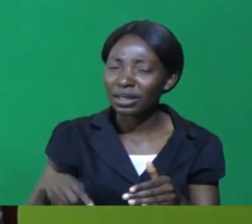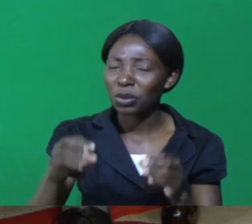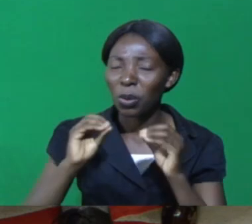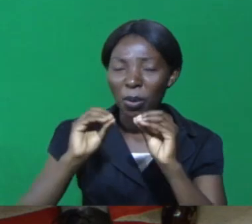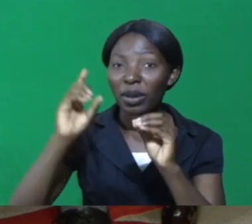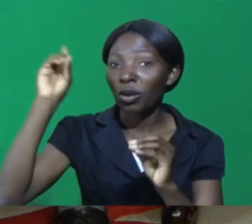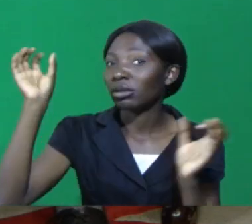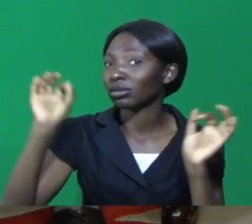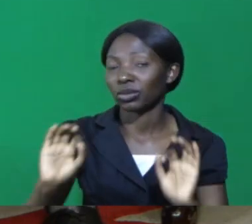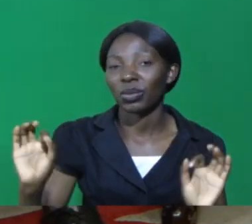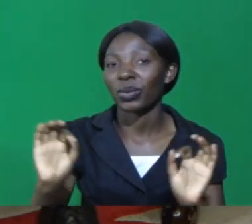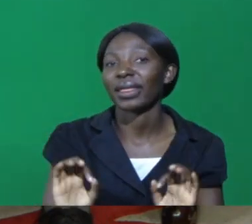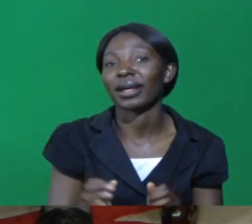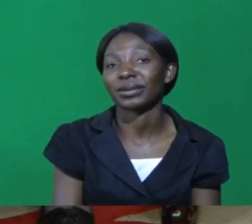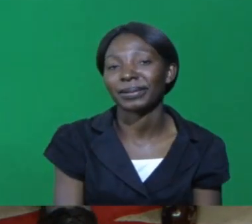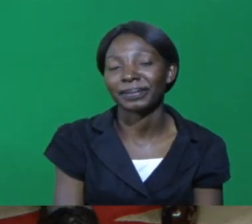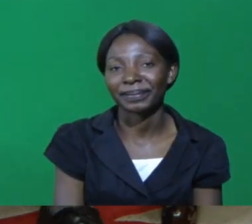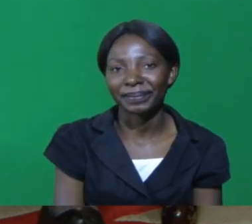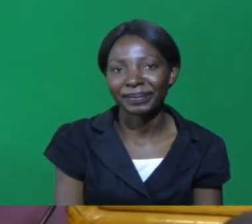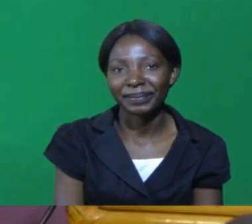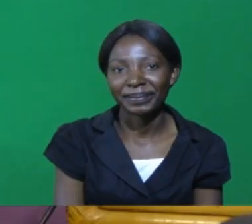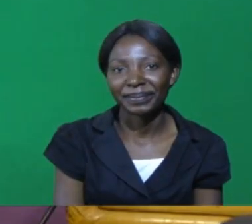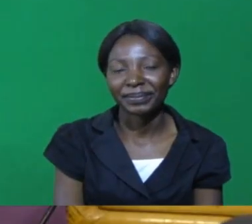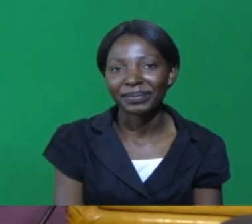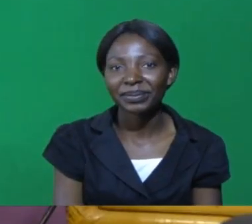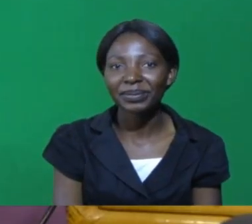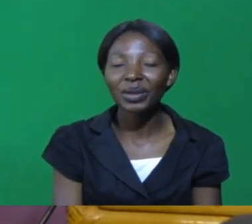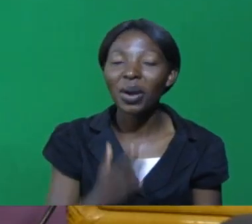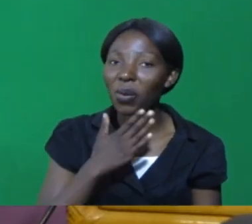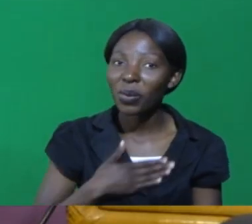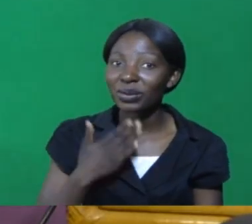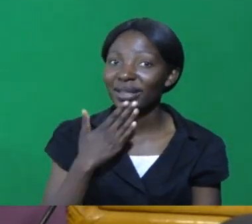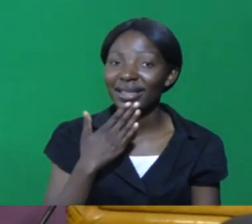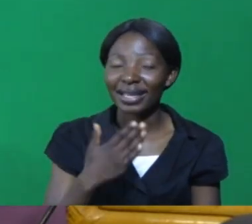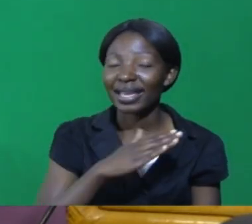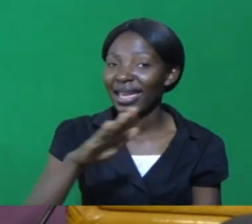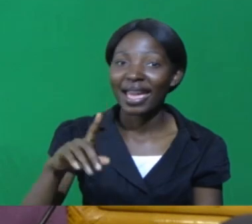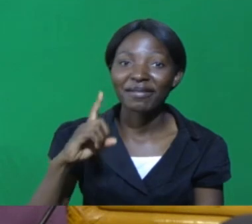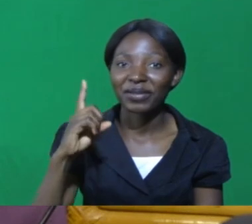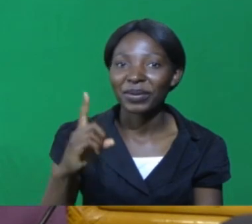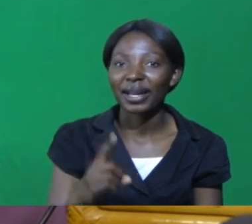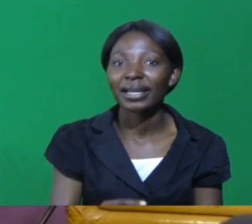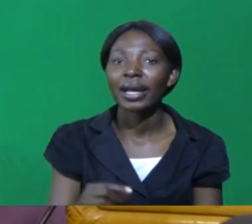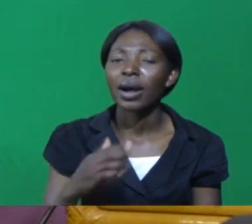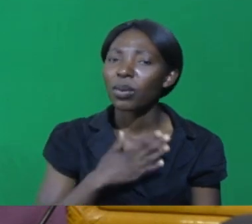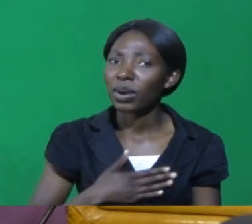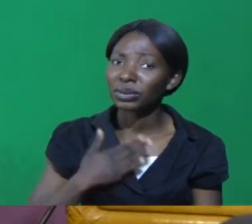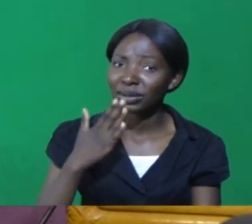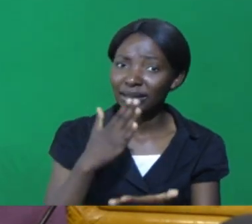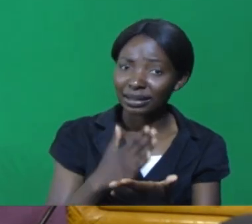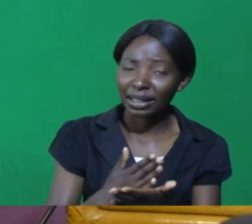Mwari. Mufundisi Betera, titungamirirei muhuri kuredu. Toda kutenda vateereri, toda kuti tibva takasika